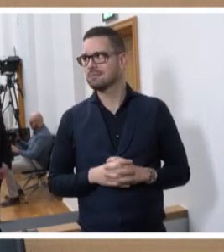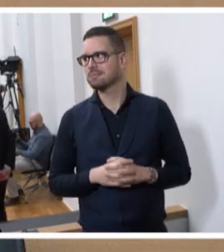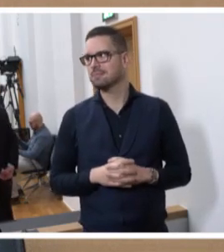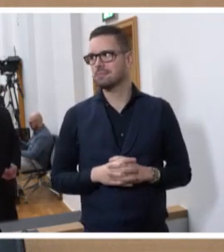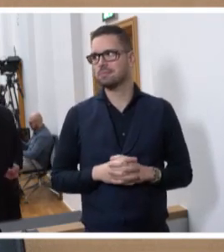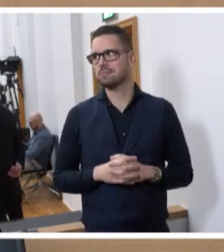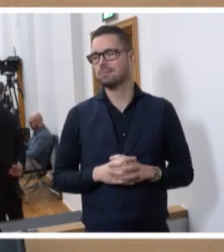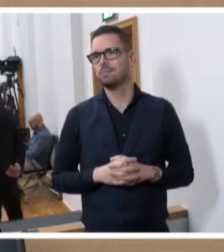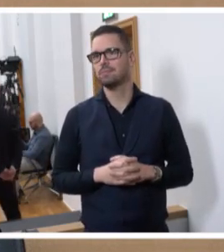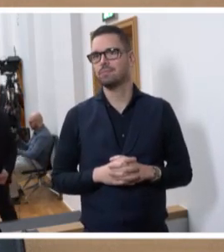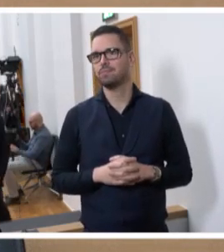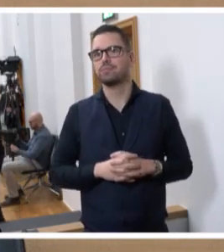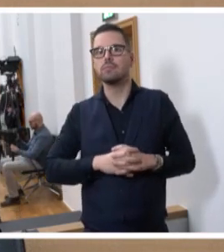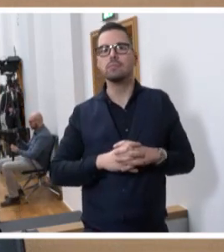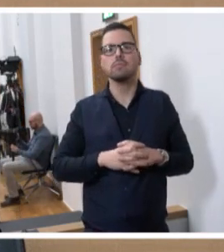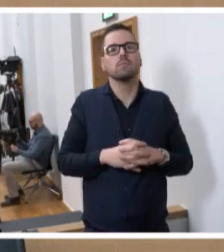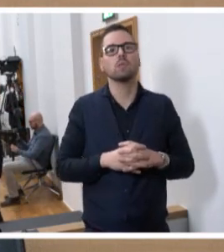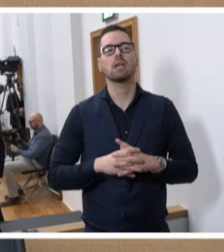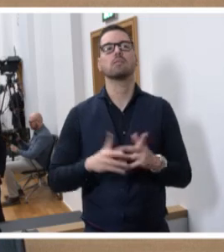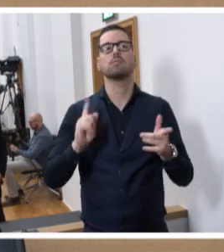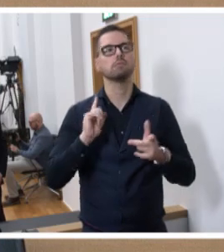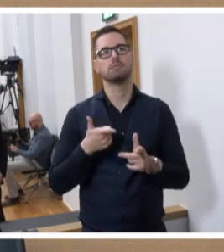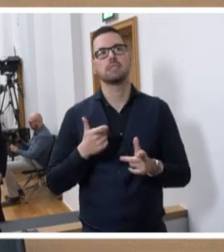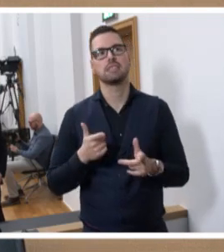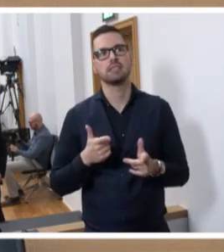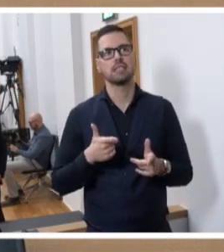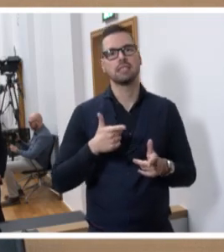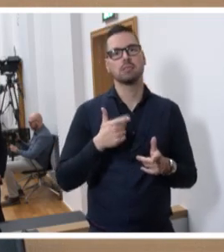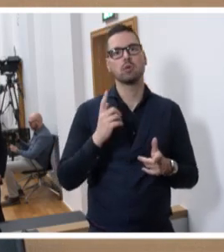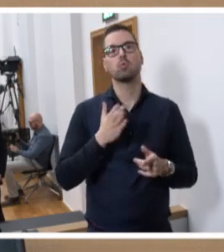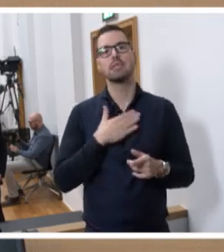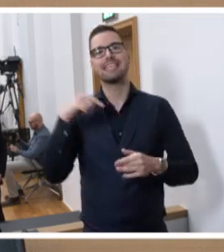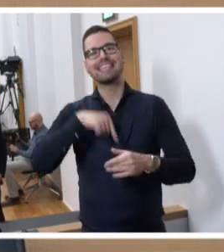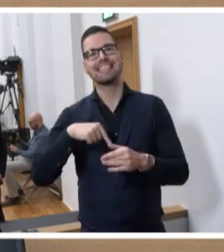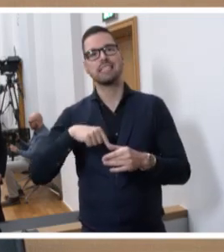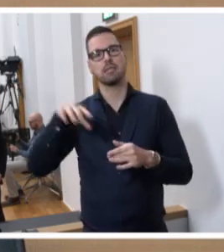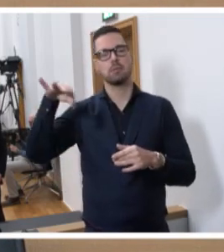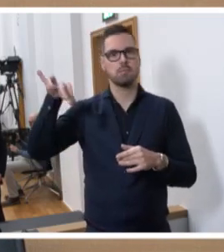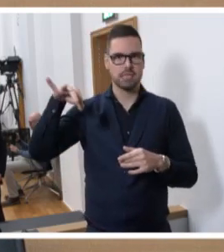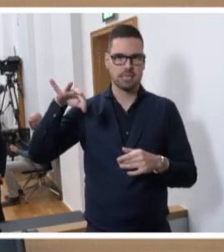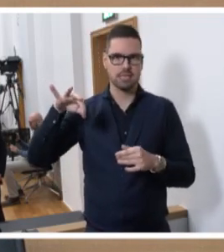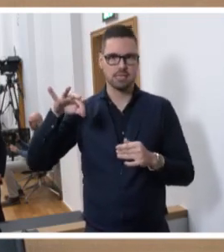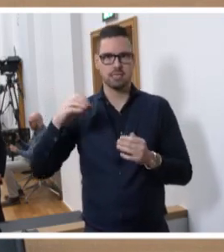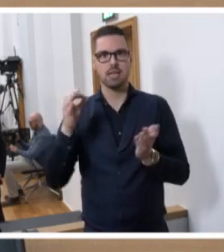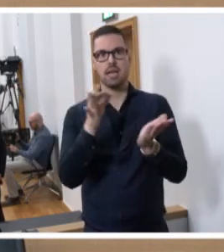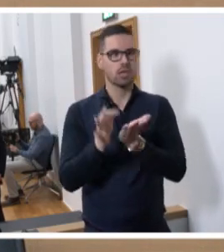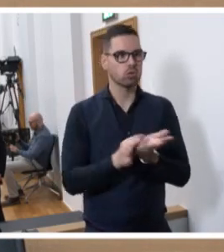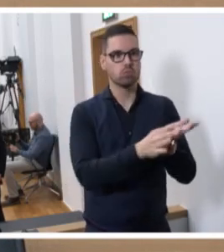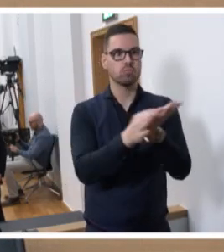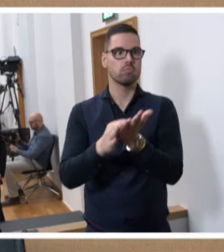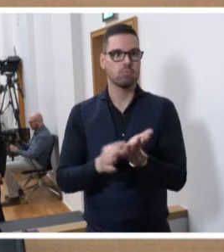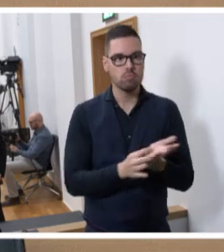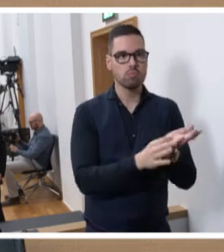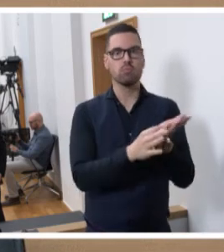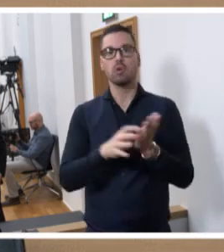und im Gegenteil zu dem was hier immer wieder behauptet wird unser Innenminister würde die Kommunen im Stich lassen so einer schwierigen Situation das hat er gerade nicht